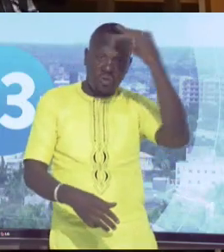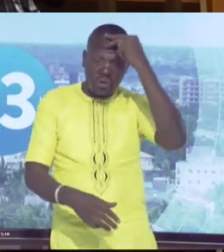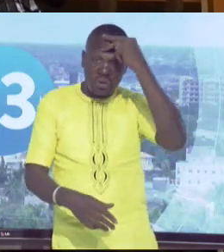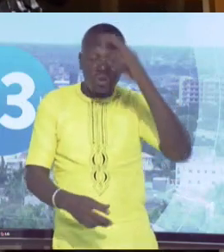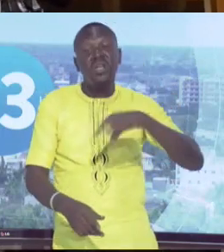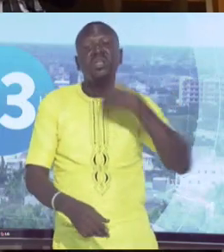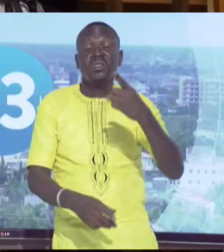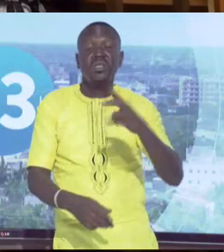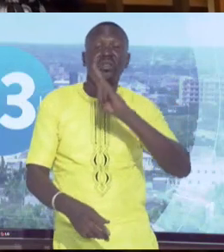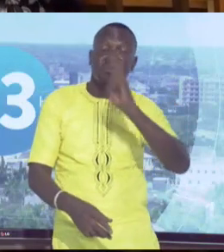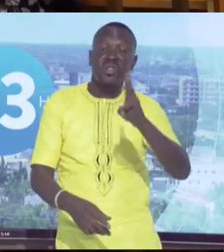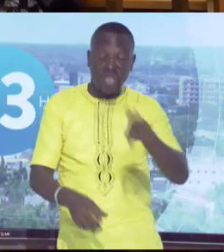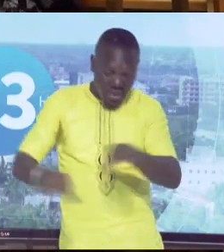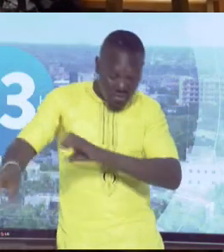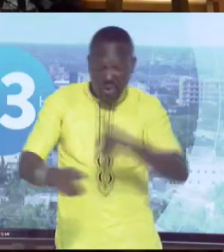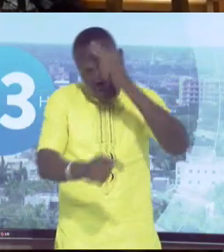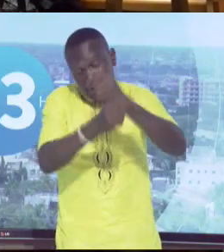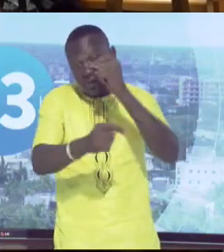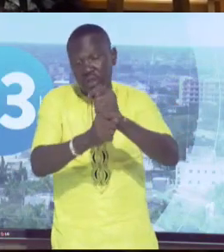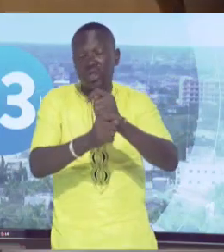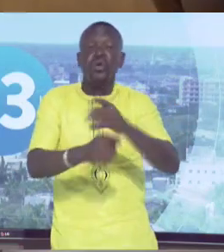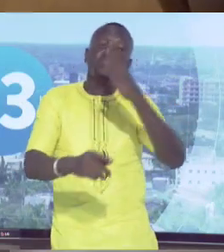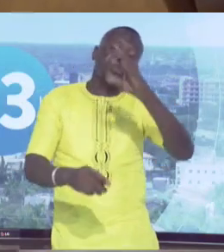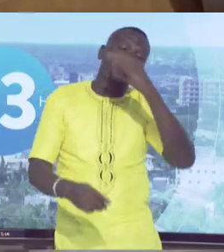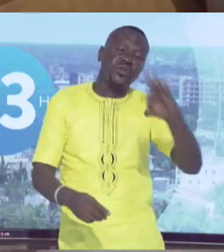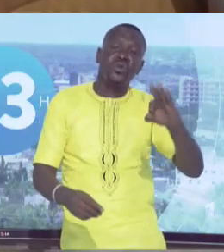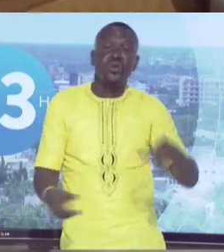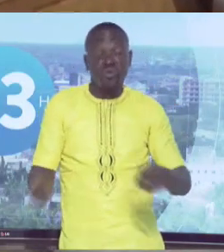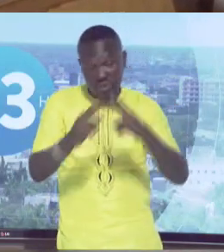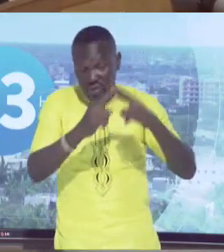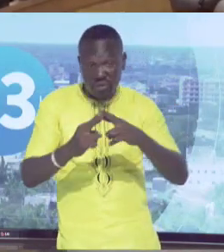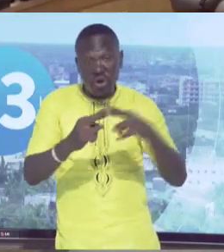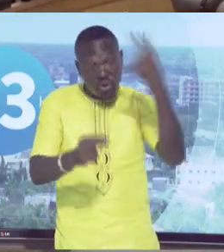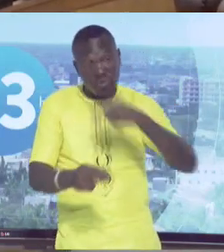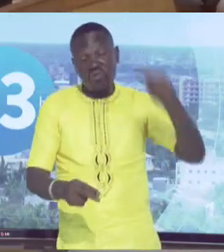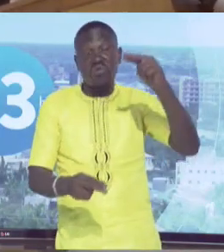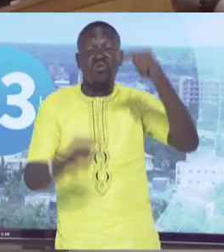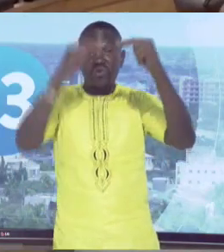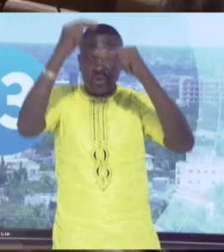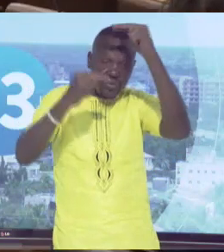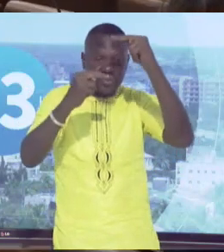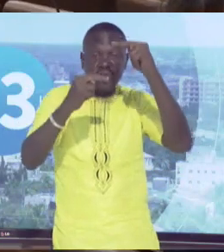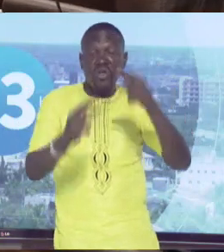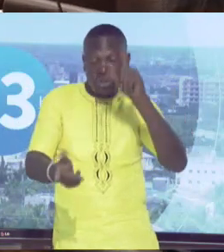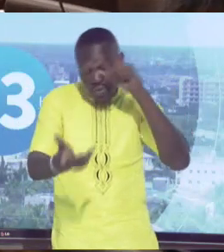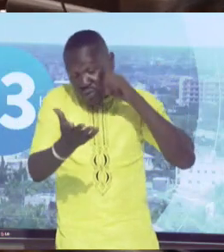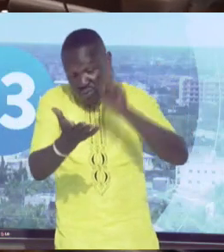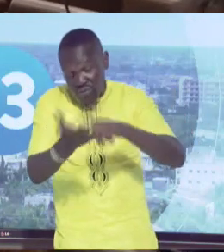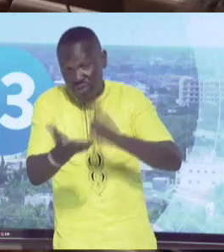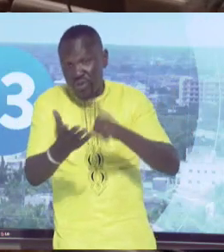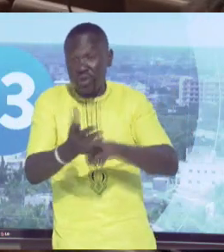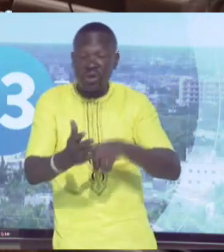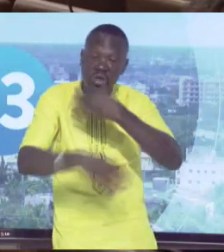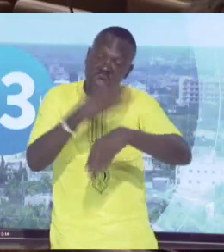quelque chose est en train d'être fait au Burkina Faso. Lors de cette réunion de haut niveau, en marge du débat général de l'Assemblée générale